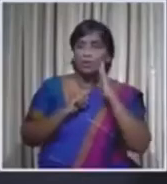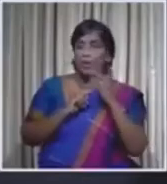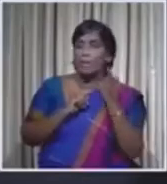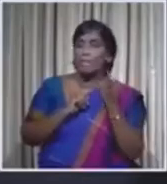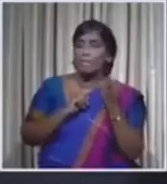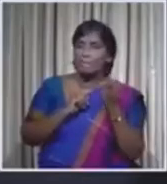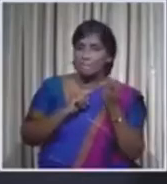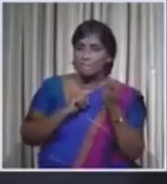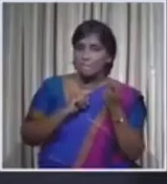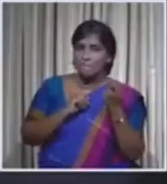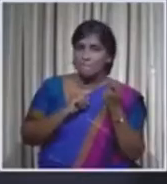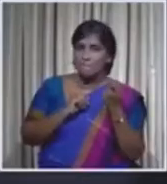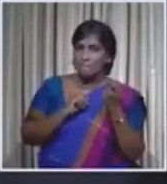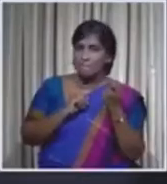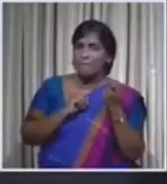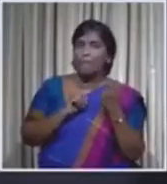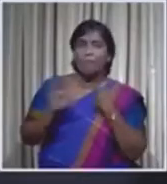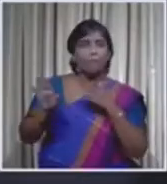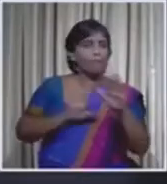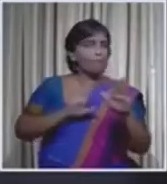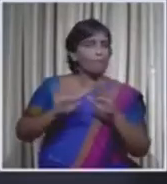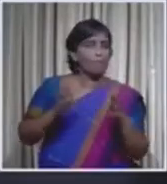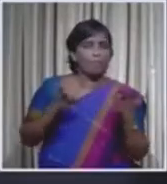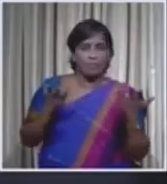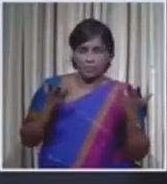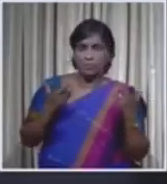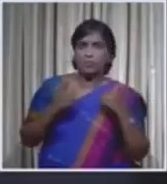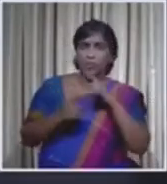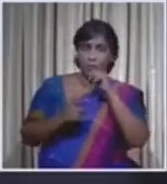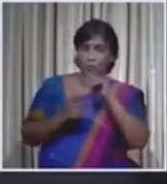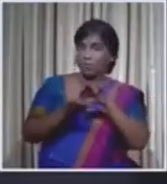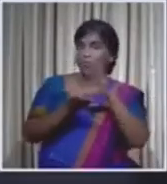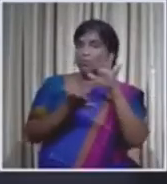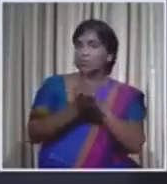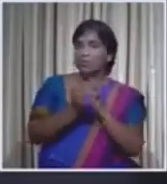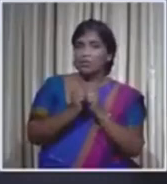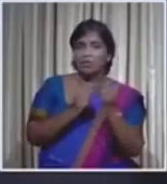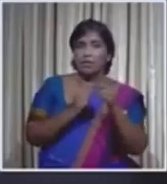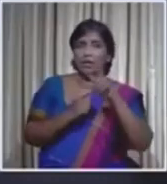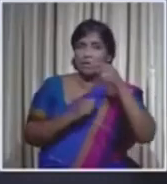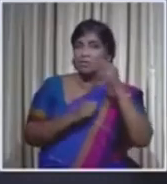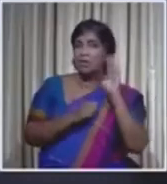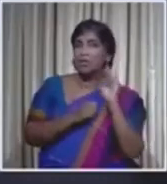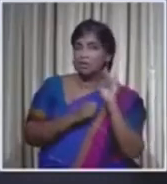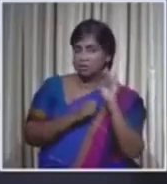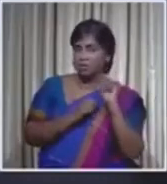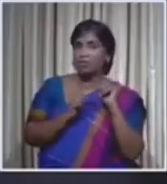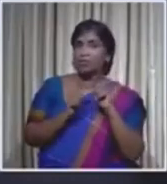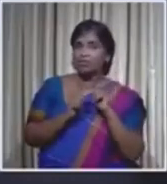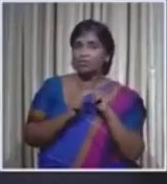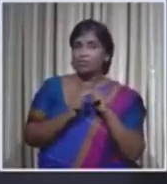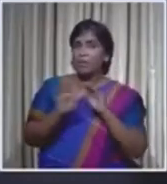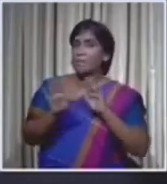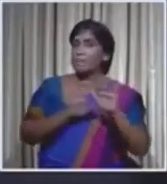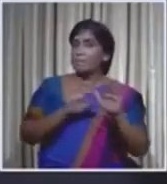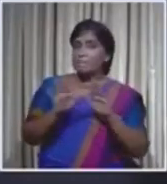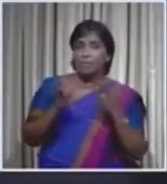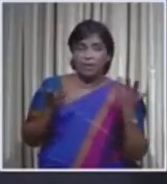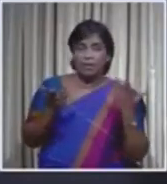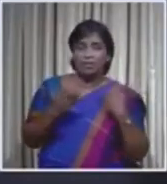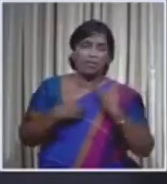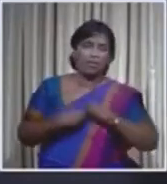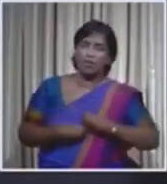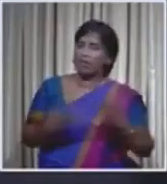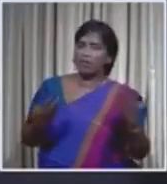විනිමය පාලනය කරන්න ස්ථාවර භාවයක් ඇති කරන්න මොකද 240ට ගිහින් ඒක පාලනය කරන්න නැත්නම් අපි ඉවර